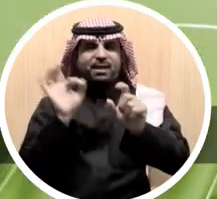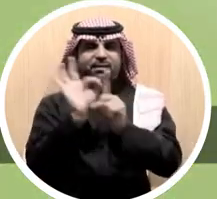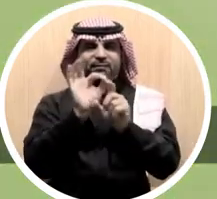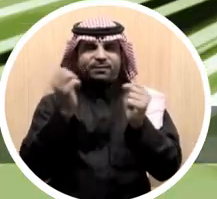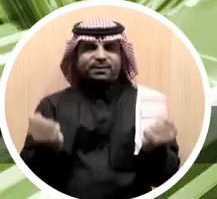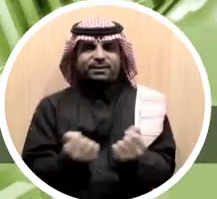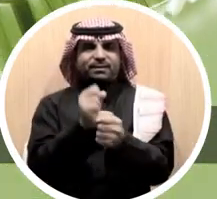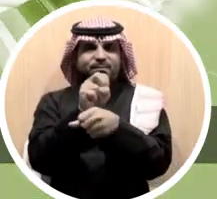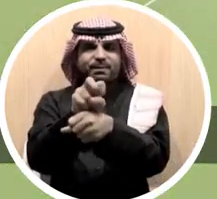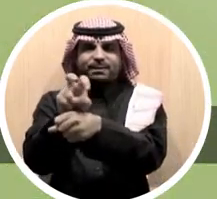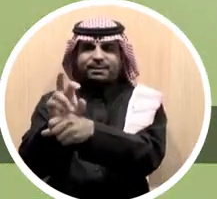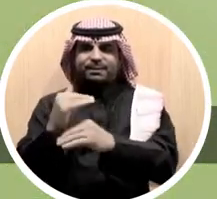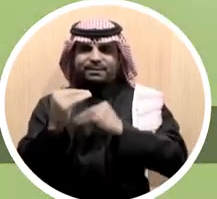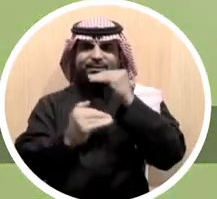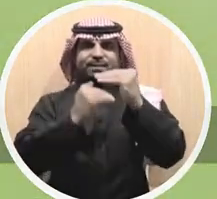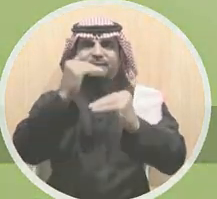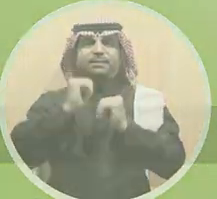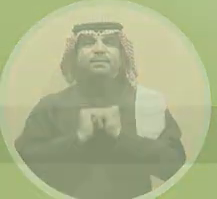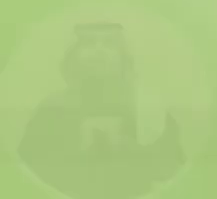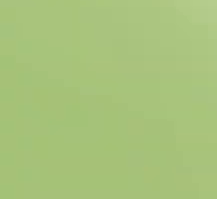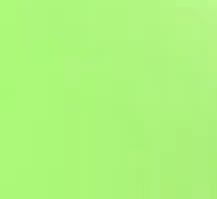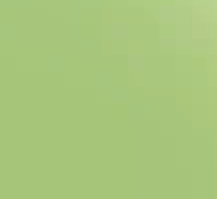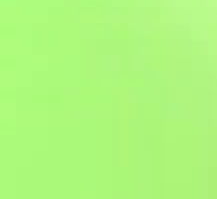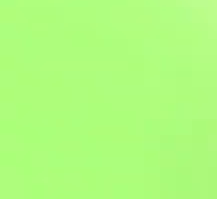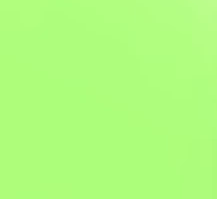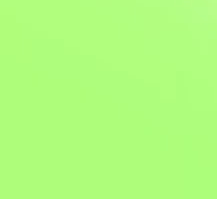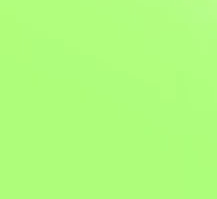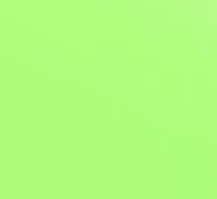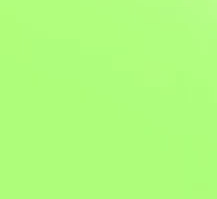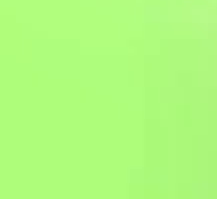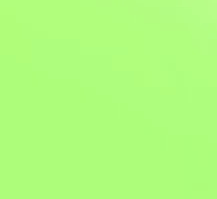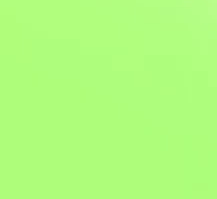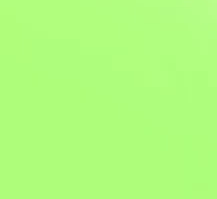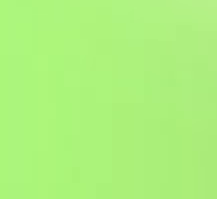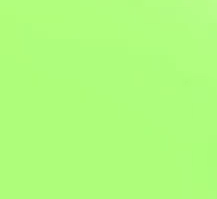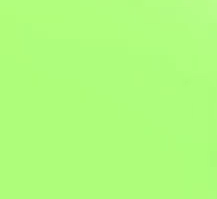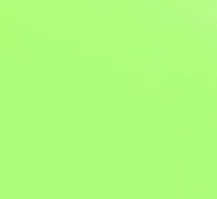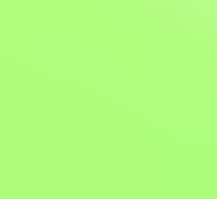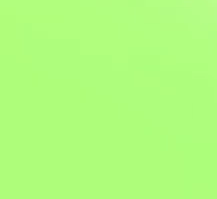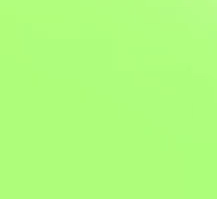التدريب ورفع مستوى الثقافة للمنشآت. شعار عارين للهمم.